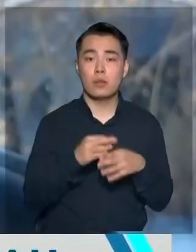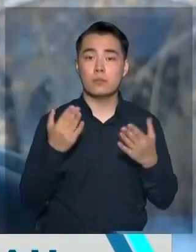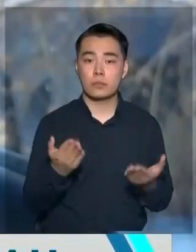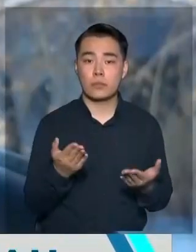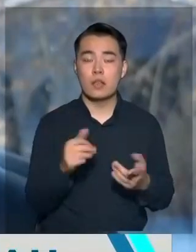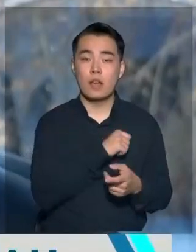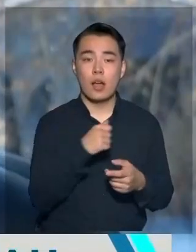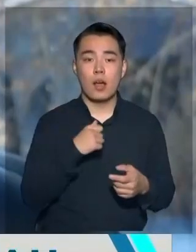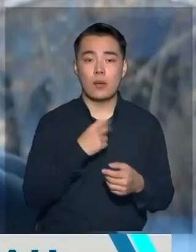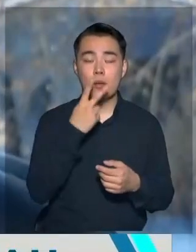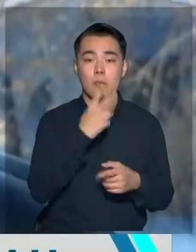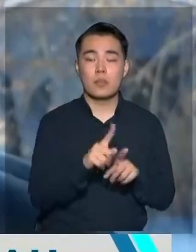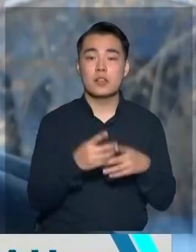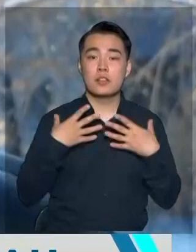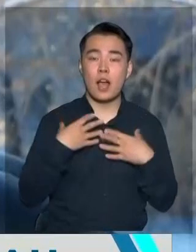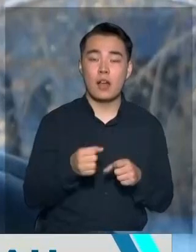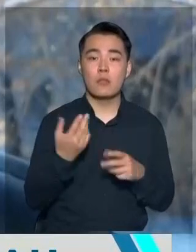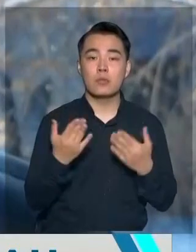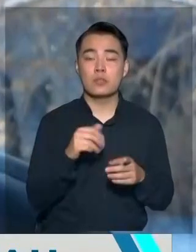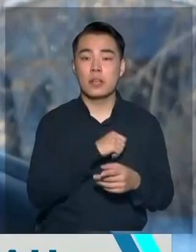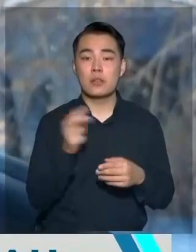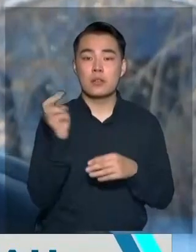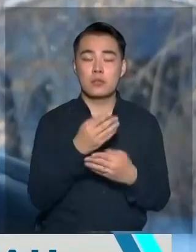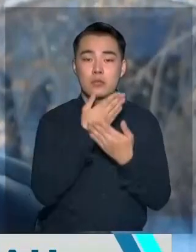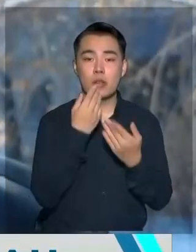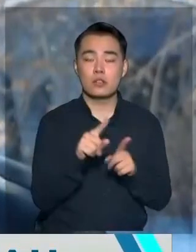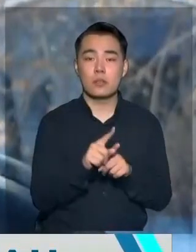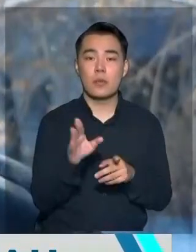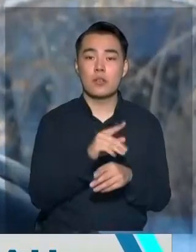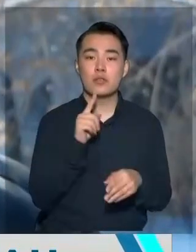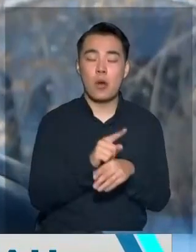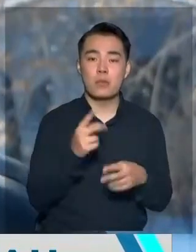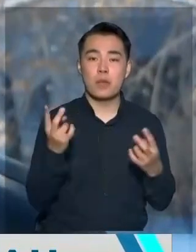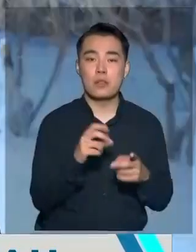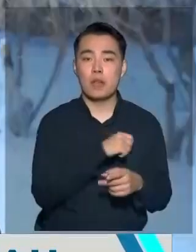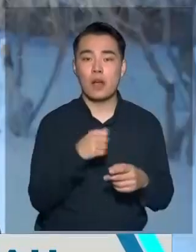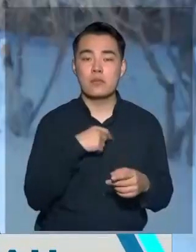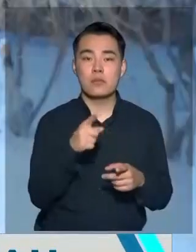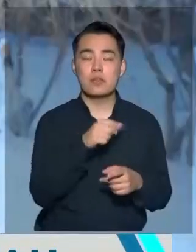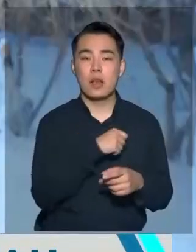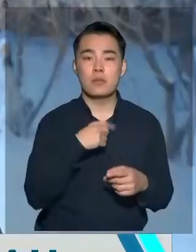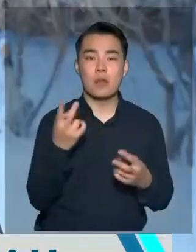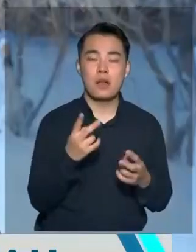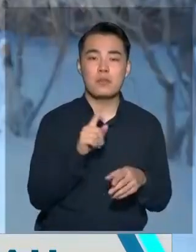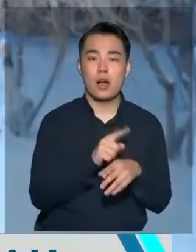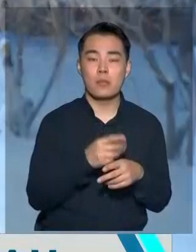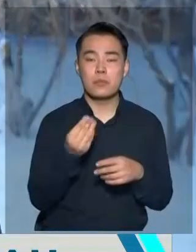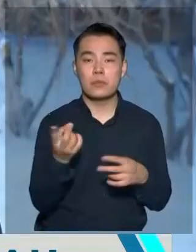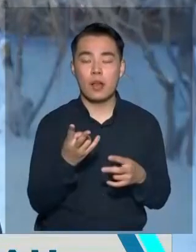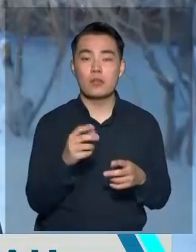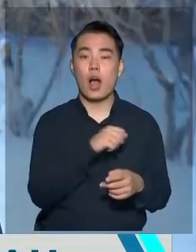толмайтыны, адамның денсаулығы бар уақытында керек барлығыне, салығы керек, өзі керек, сен айналайынсың. Ал